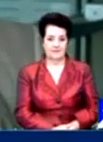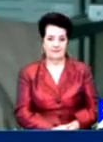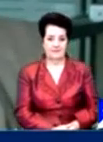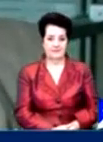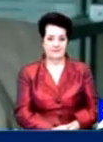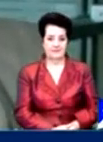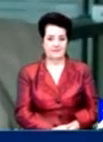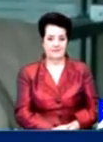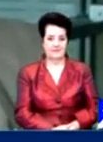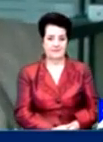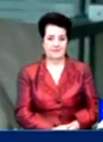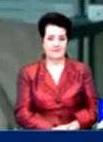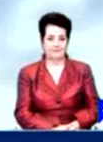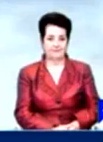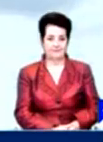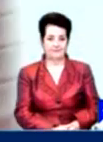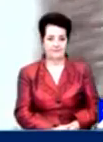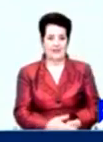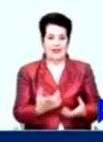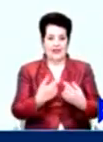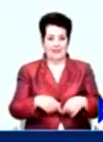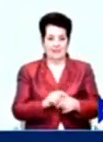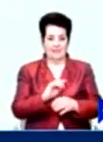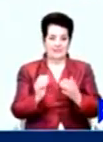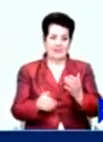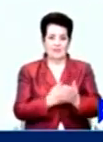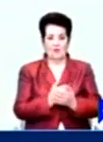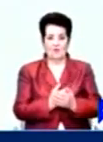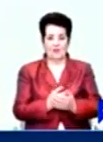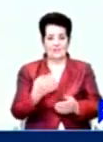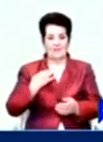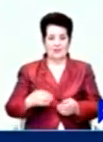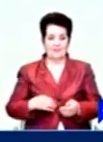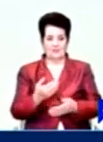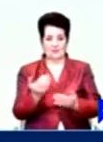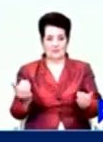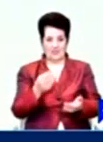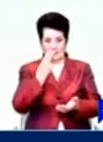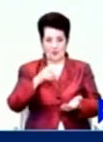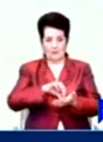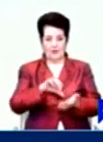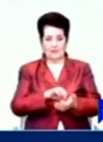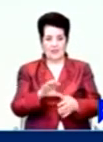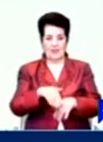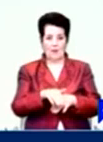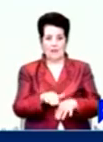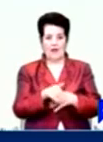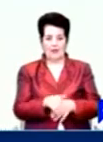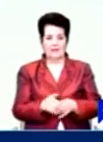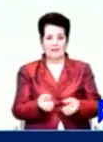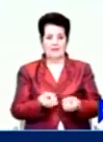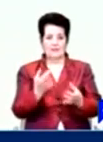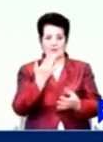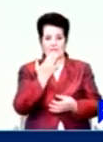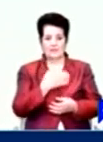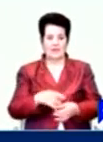servir également de plateforme d'assaut pour des commandos. Această inovație 100% franțuzească va fi prezentată în premieră la parada de Ziua Națională, când va